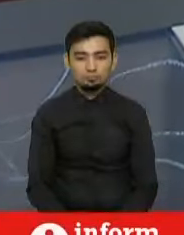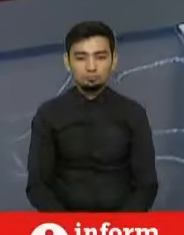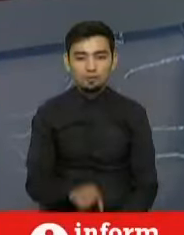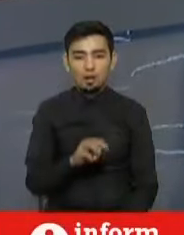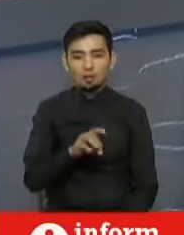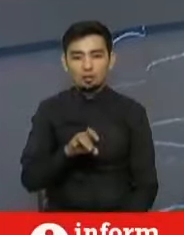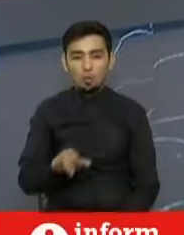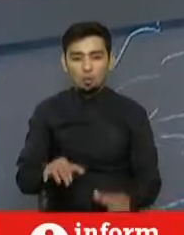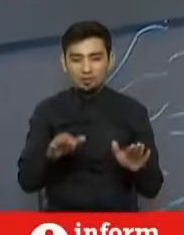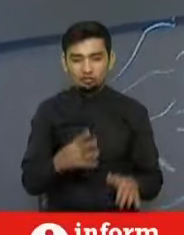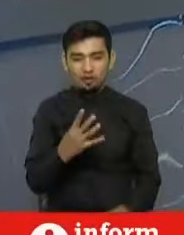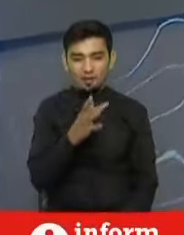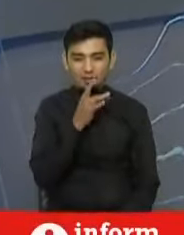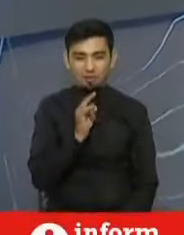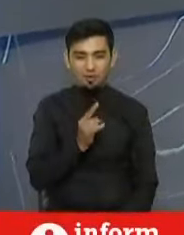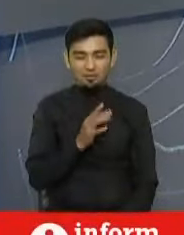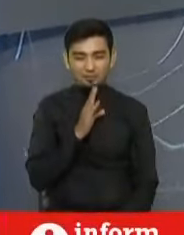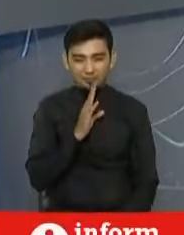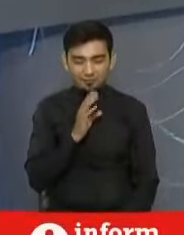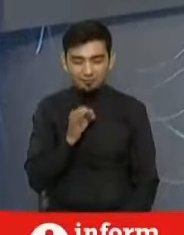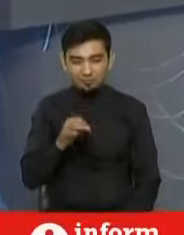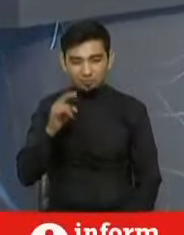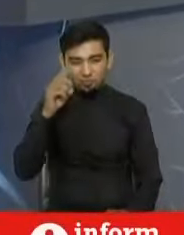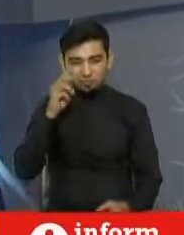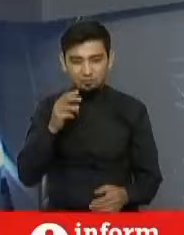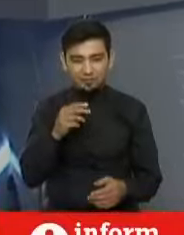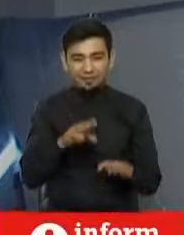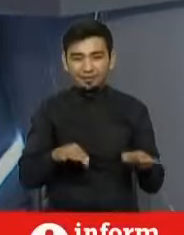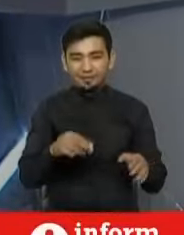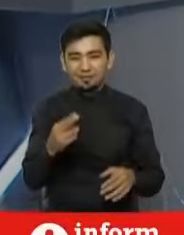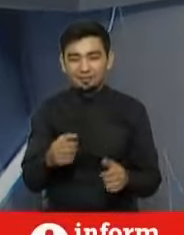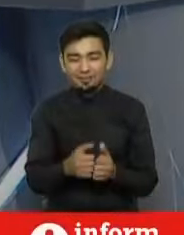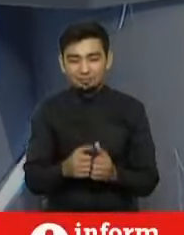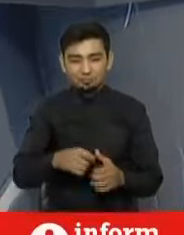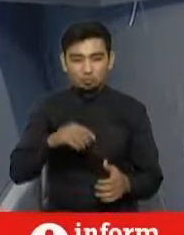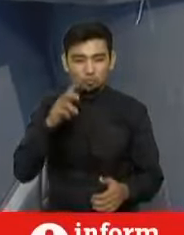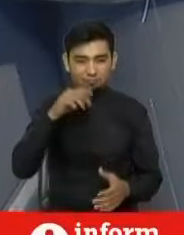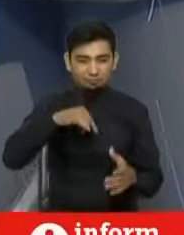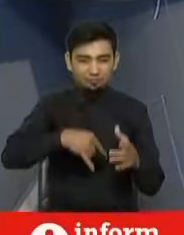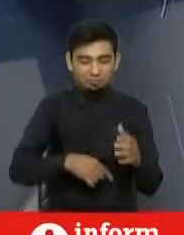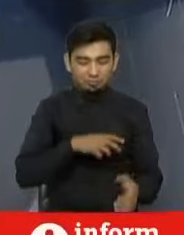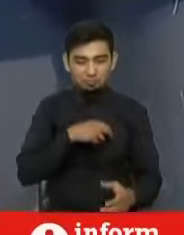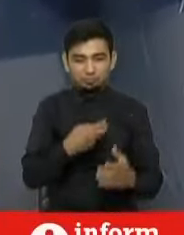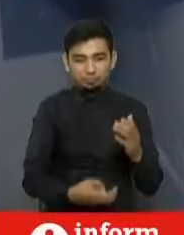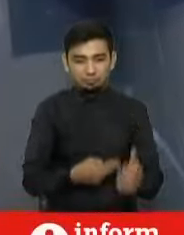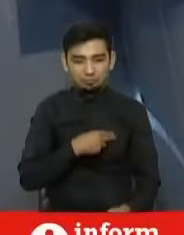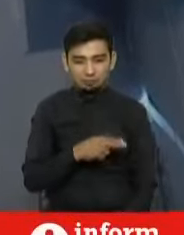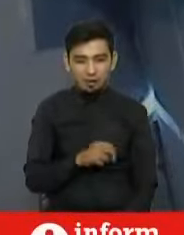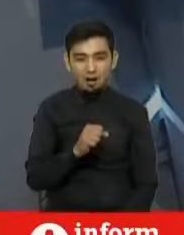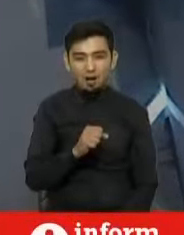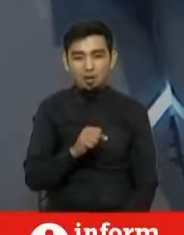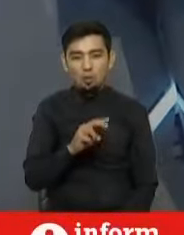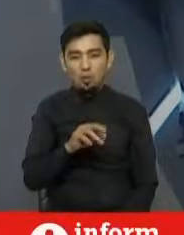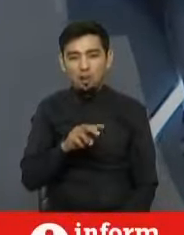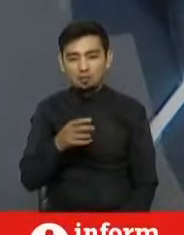Атырауда 4 жасар бүлдіршін балабақша аумағындағы кәріз құдығына құлап көз жұмды. Қайғылы жағдай Құрсай ауылдық округіндегі жекеменшік